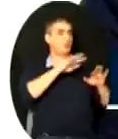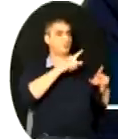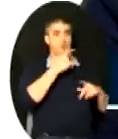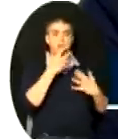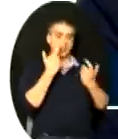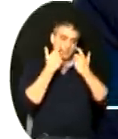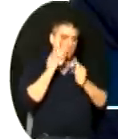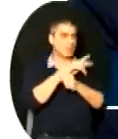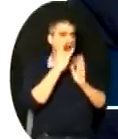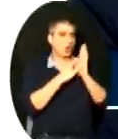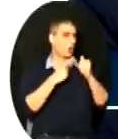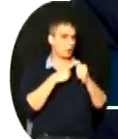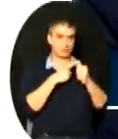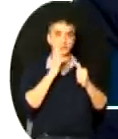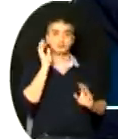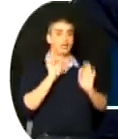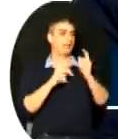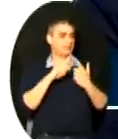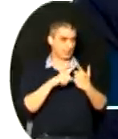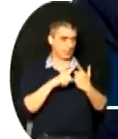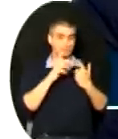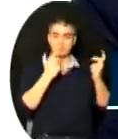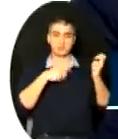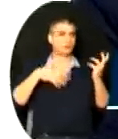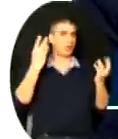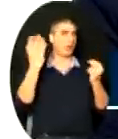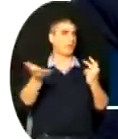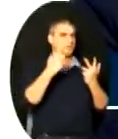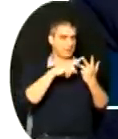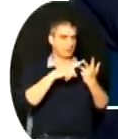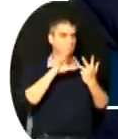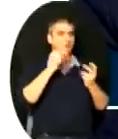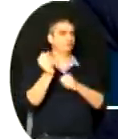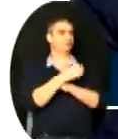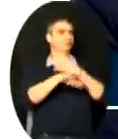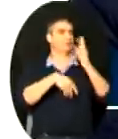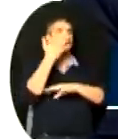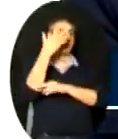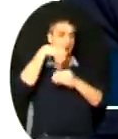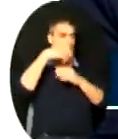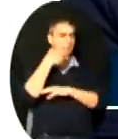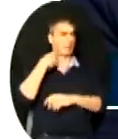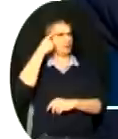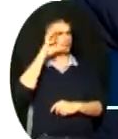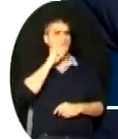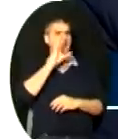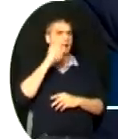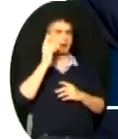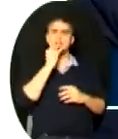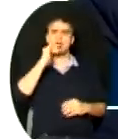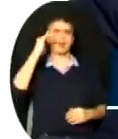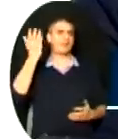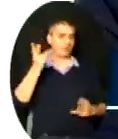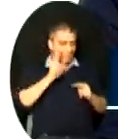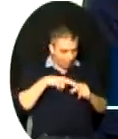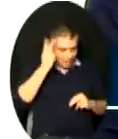שאין אכיפת חוק, על זה שיש הסתה, על זה שנשק מסתובב, על זה שיש הפקרות, מדינה בתוך מדינה, חשבתי שהוא מדבר על נערי הגבעות.